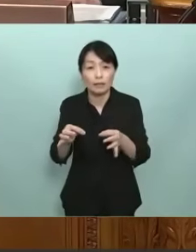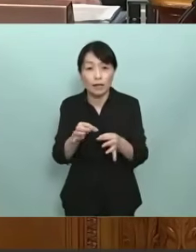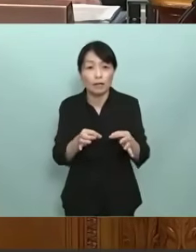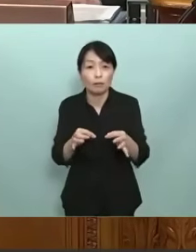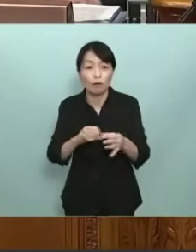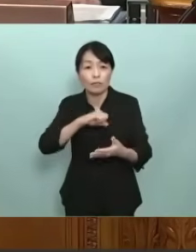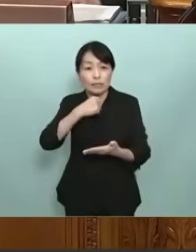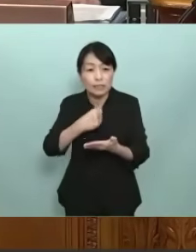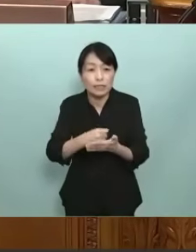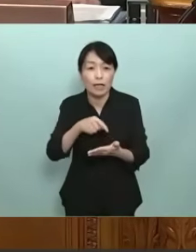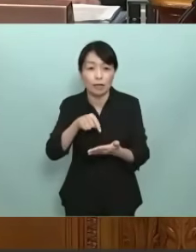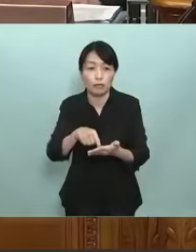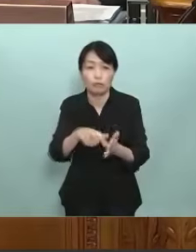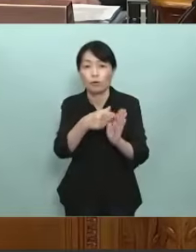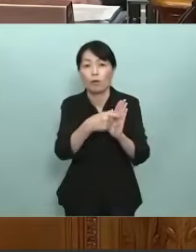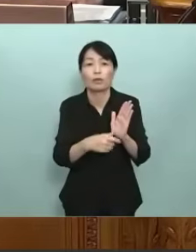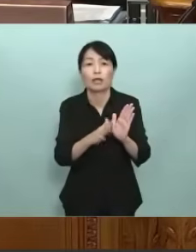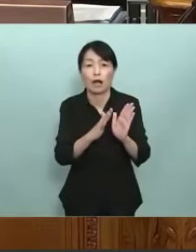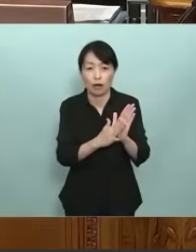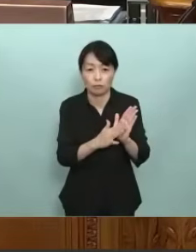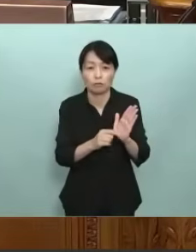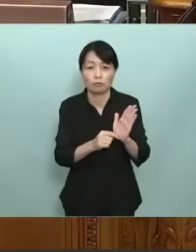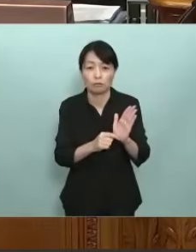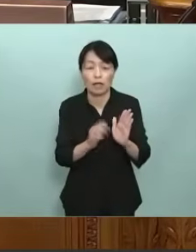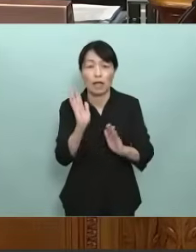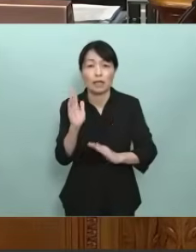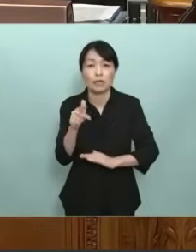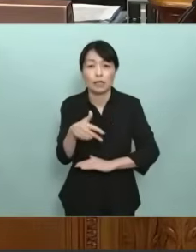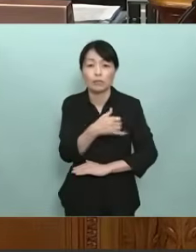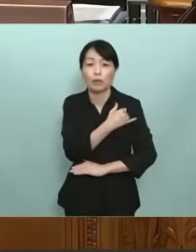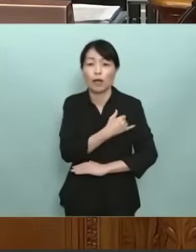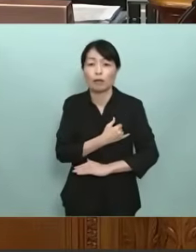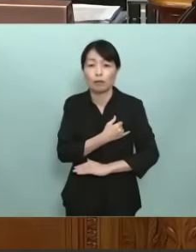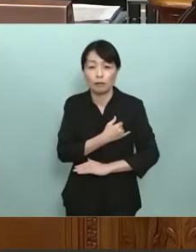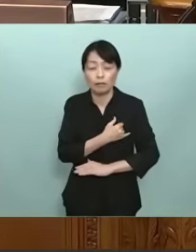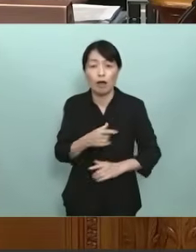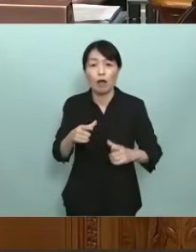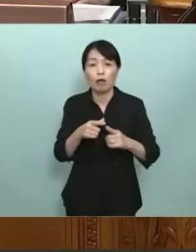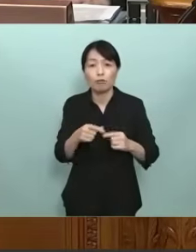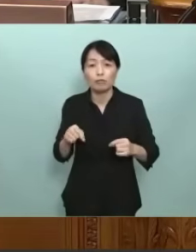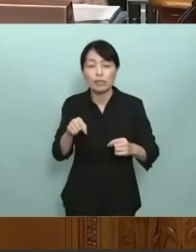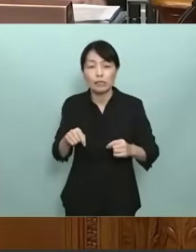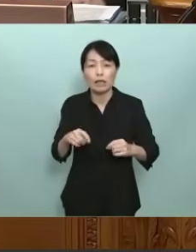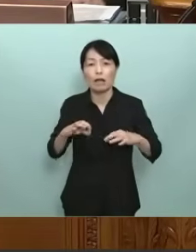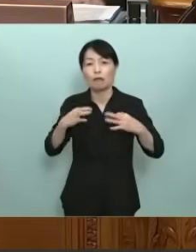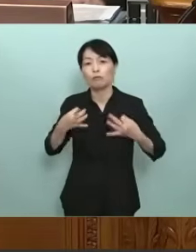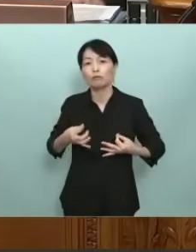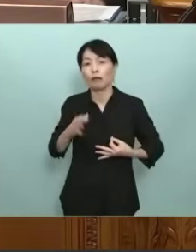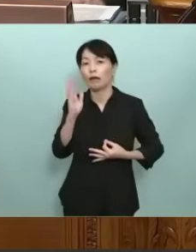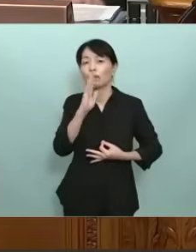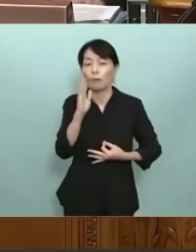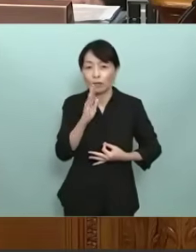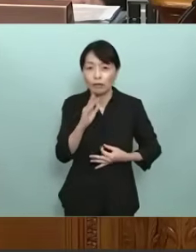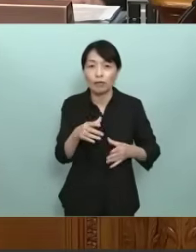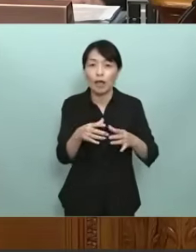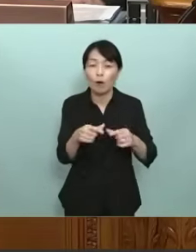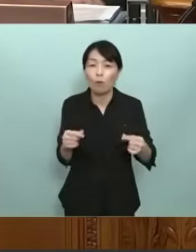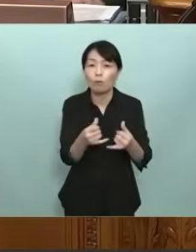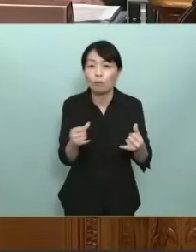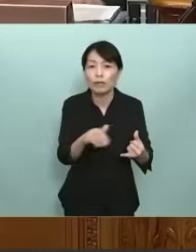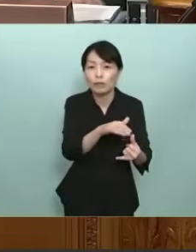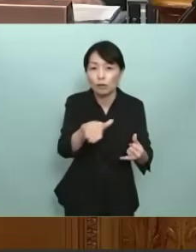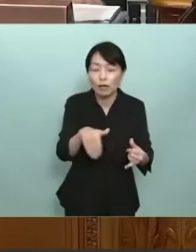ます政治の役割は国の懐を豊かにすることではなく国民の懐を豊かにすること